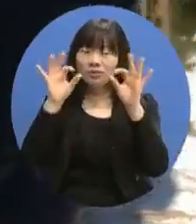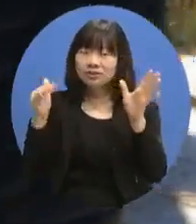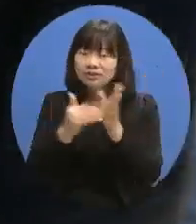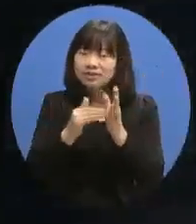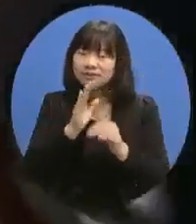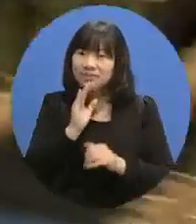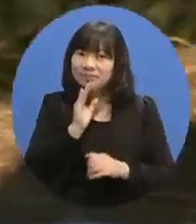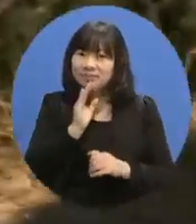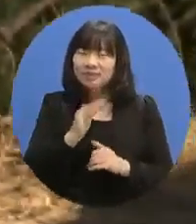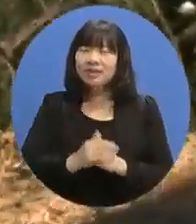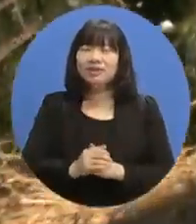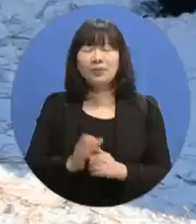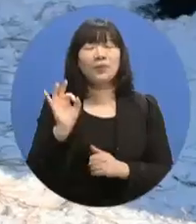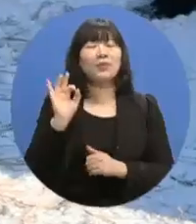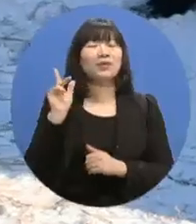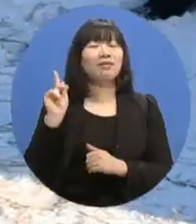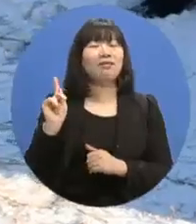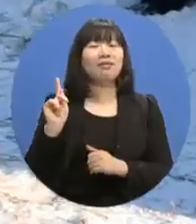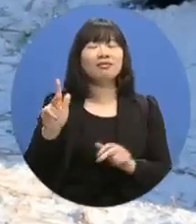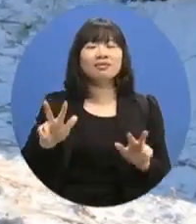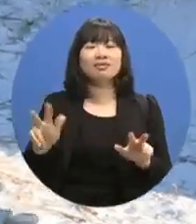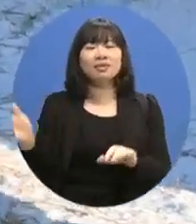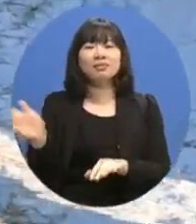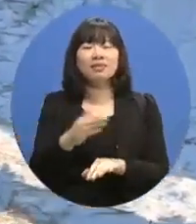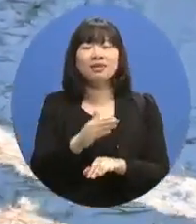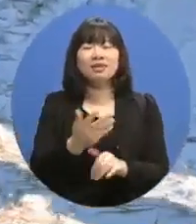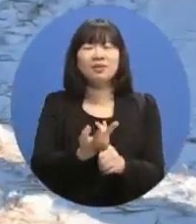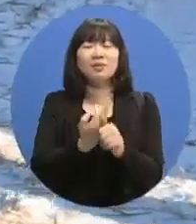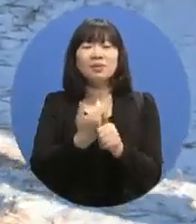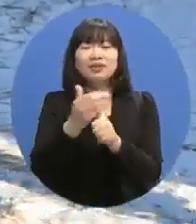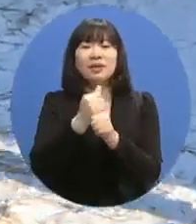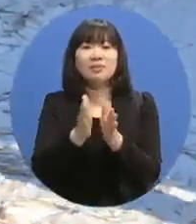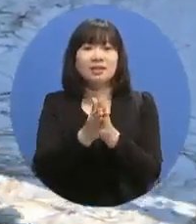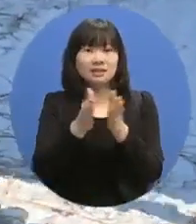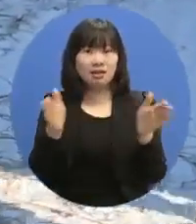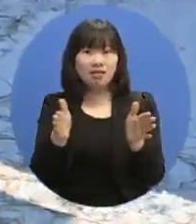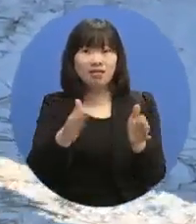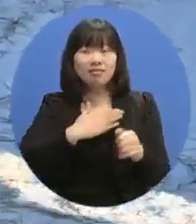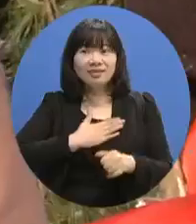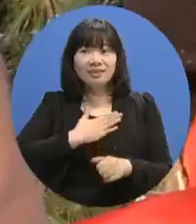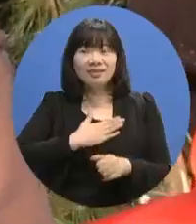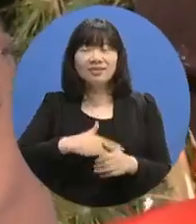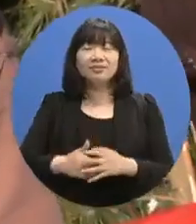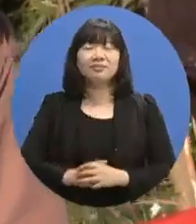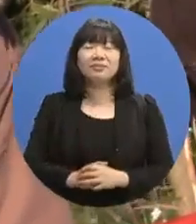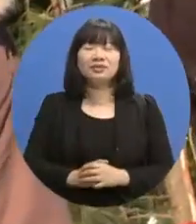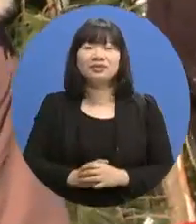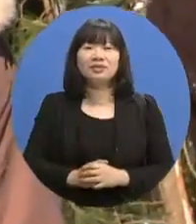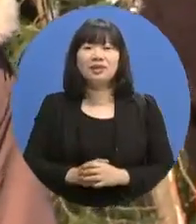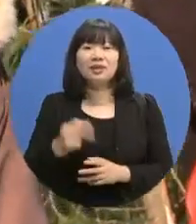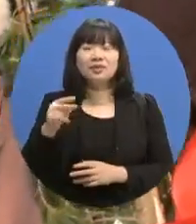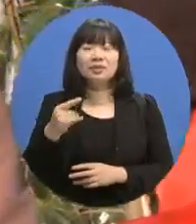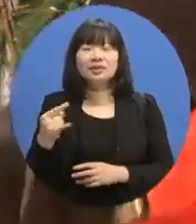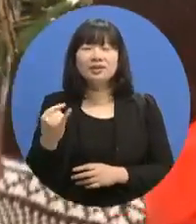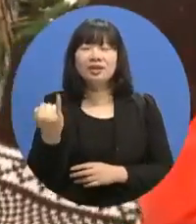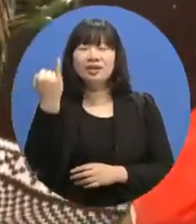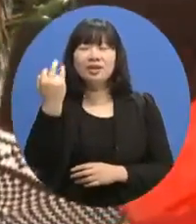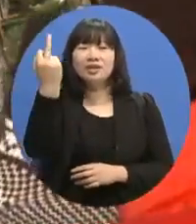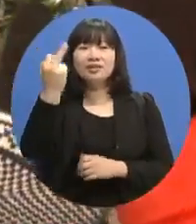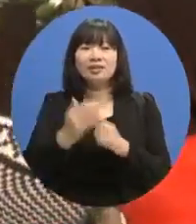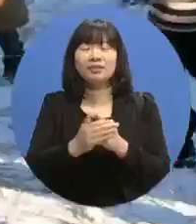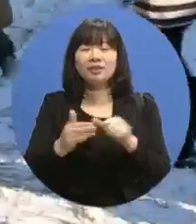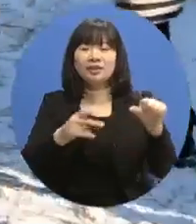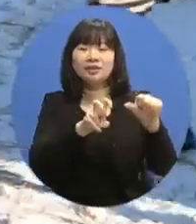네. 옳지. 지금부터 토끼잡이를 시작하겠습니다. 네. 동이는 형아니까 다섯